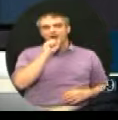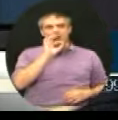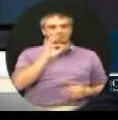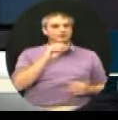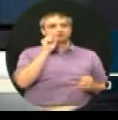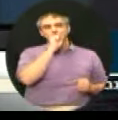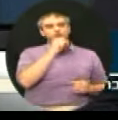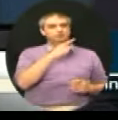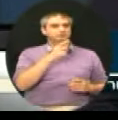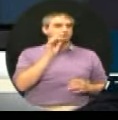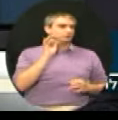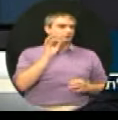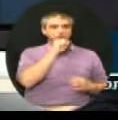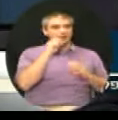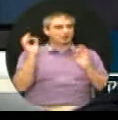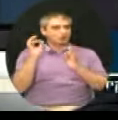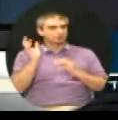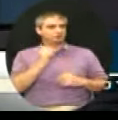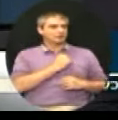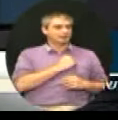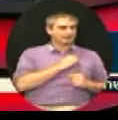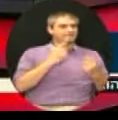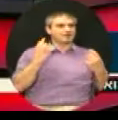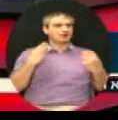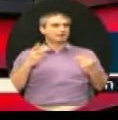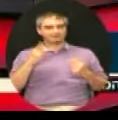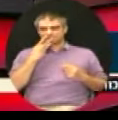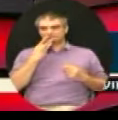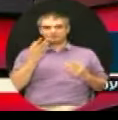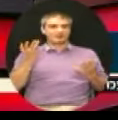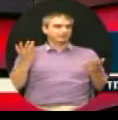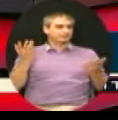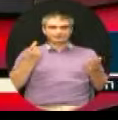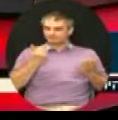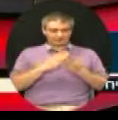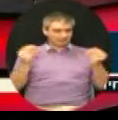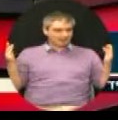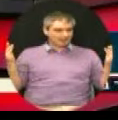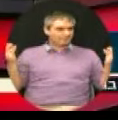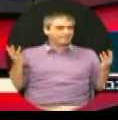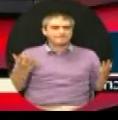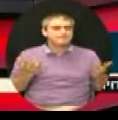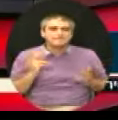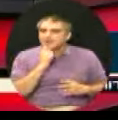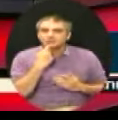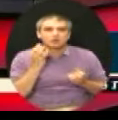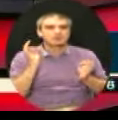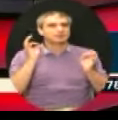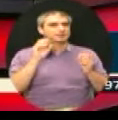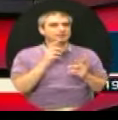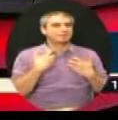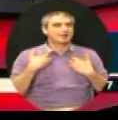האלה, לשירים האלה, שהם שירי קודש ושירי חול, ושפה שהיא כמעט נכחדה מן העולם. מה סוד הקסם?